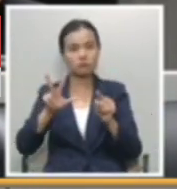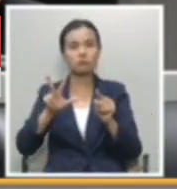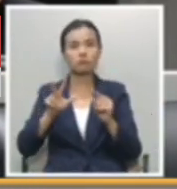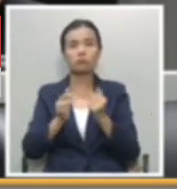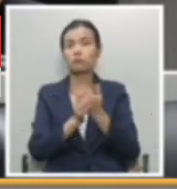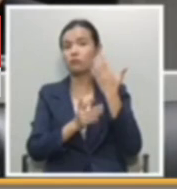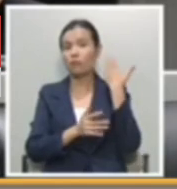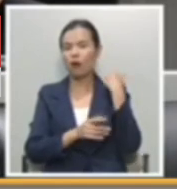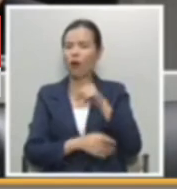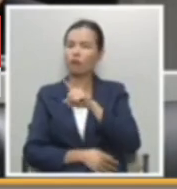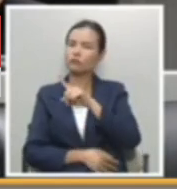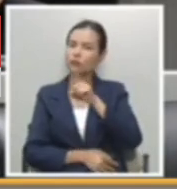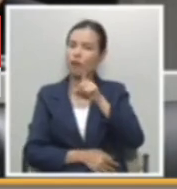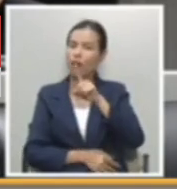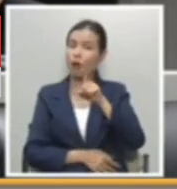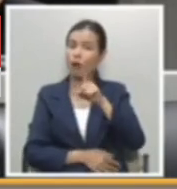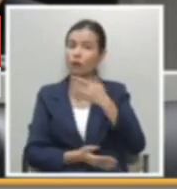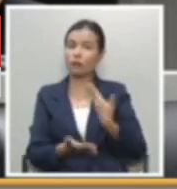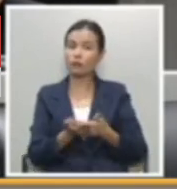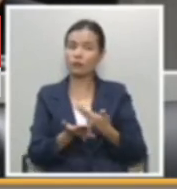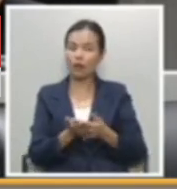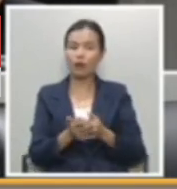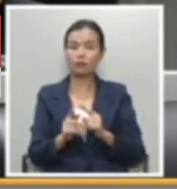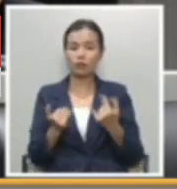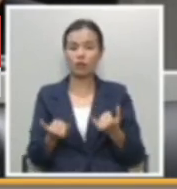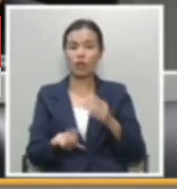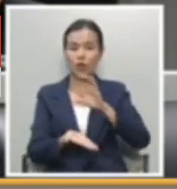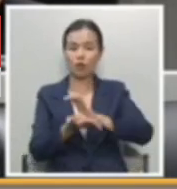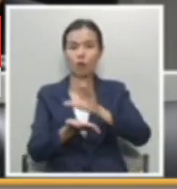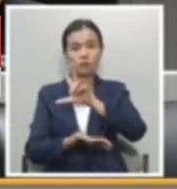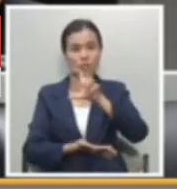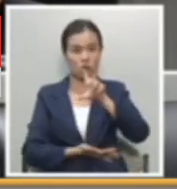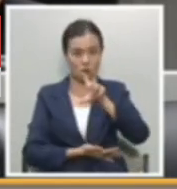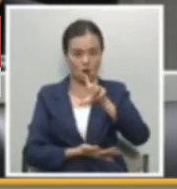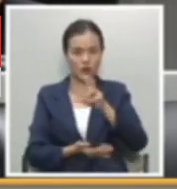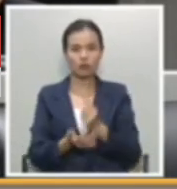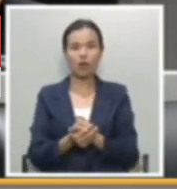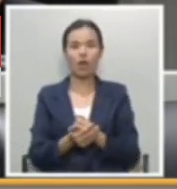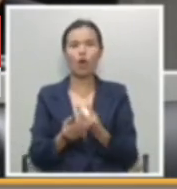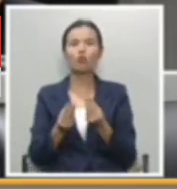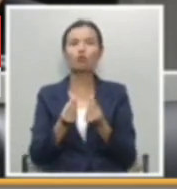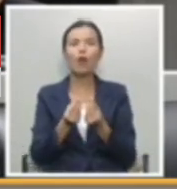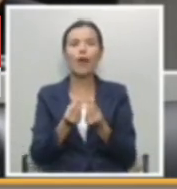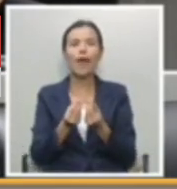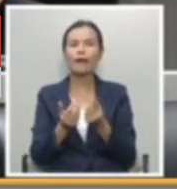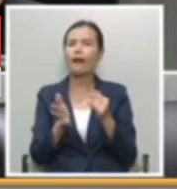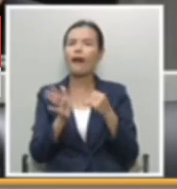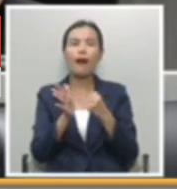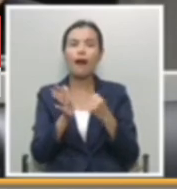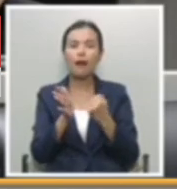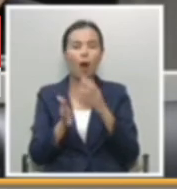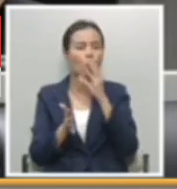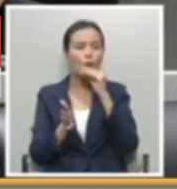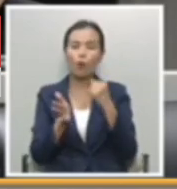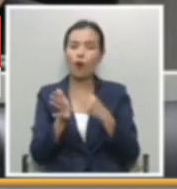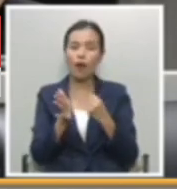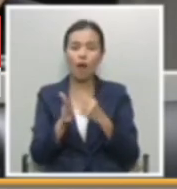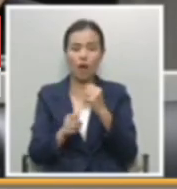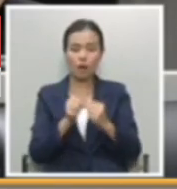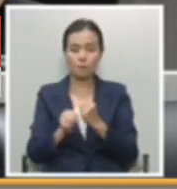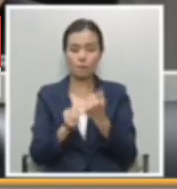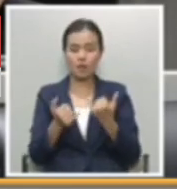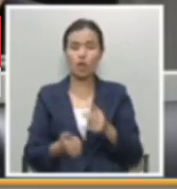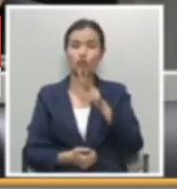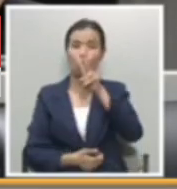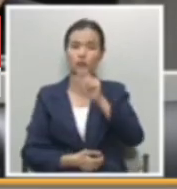300% เมื่อก่อน100บาทปัจจุบันเนี่ยได้งบประมาณ300เอาตัวเลขง่ายๆกลมๆอย่างเงี้ยปีนี้ก็